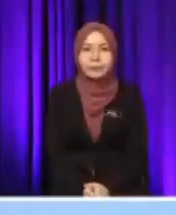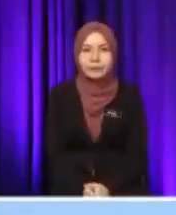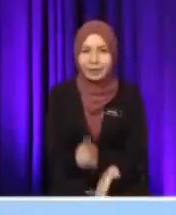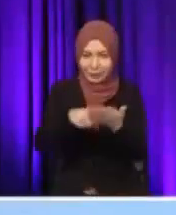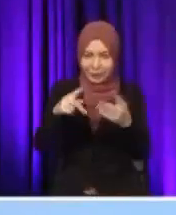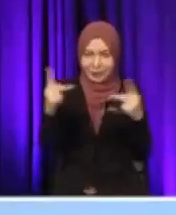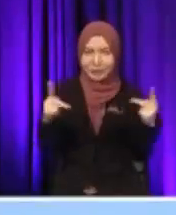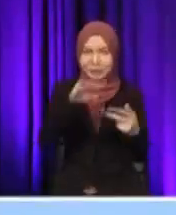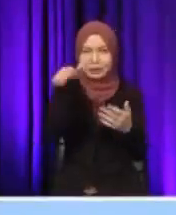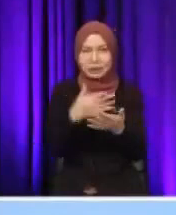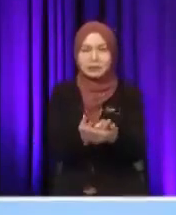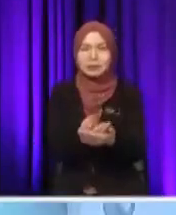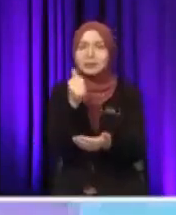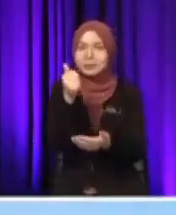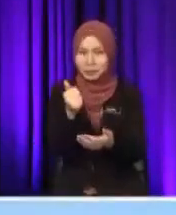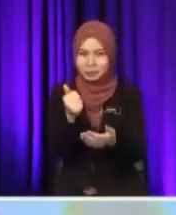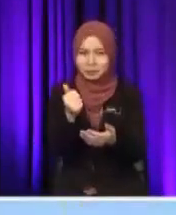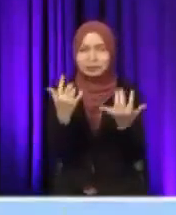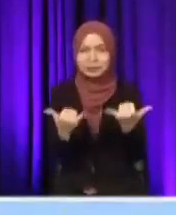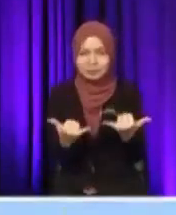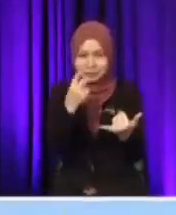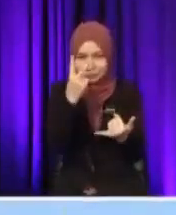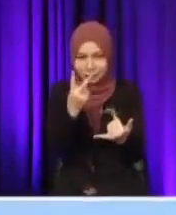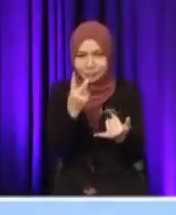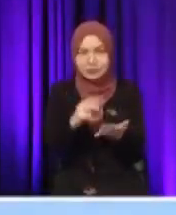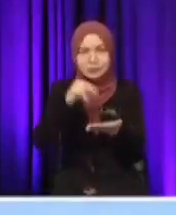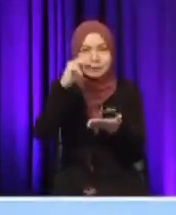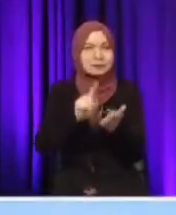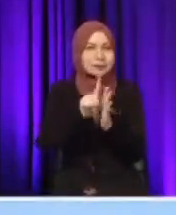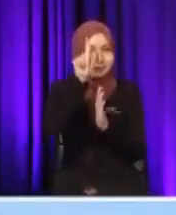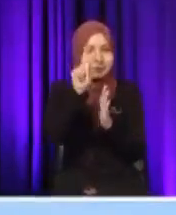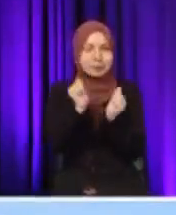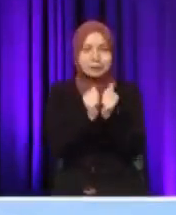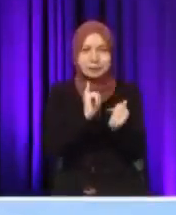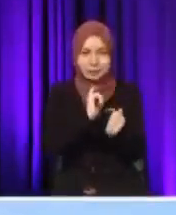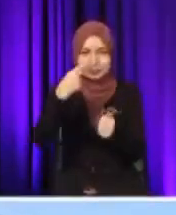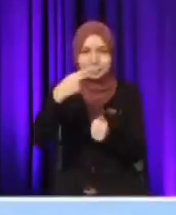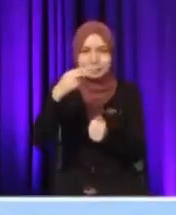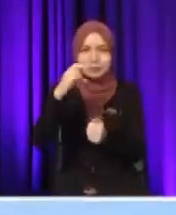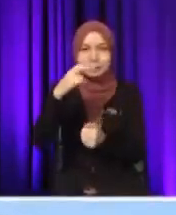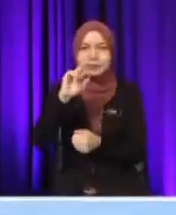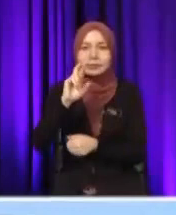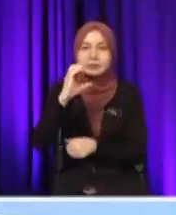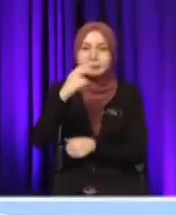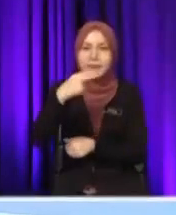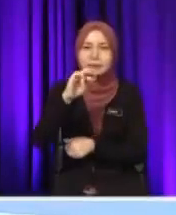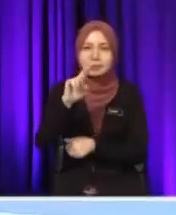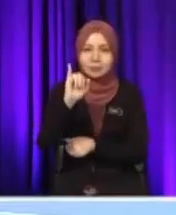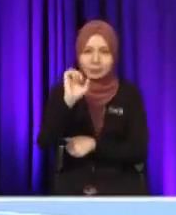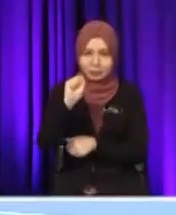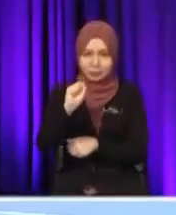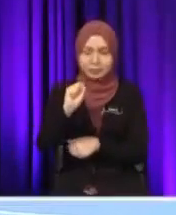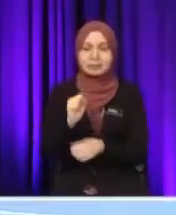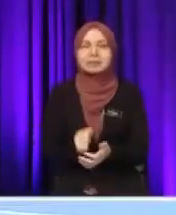Apa khabar semua? Anda sedang menonton slot Menengah Atas bersama saya Chris MJ hanya di Didik TV